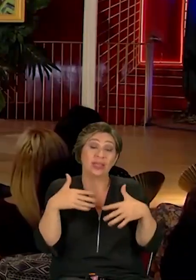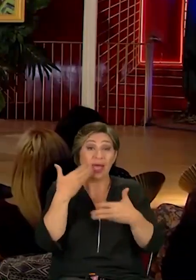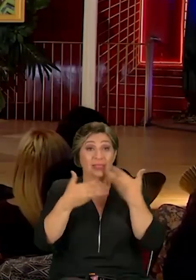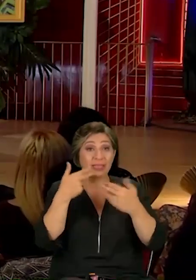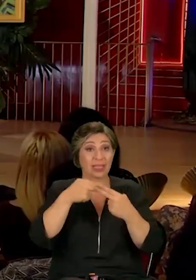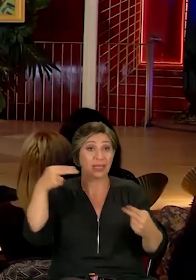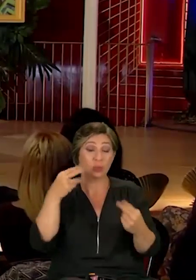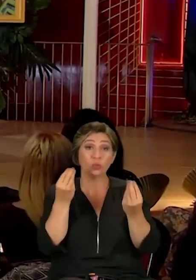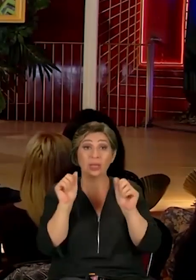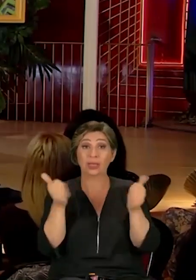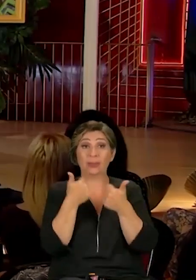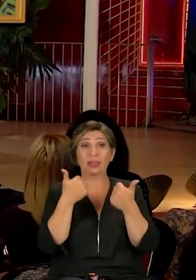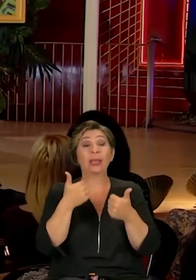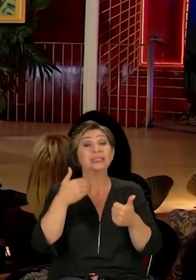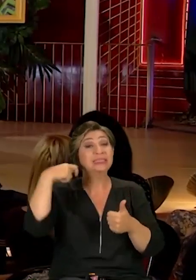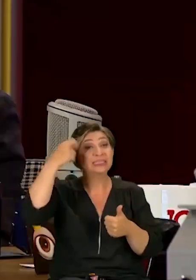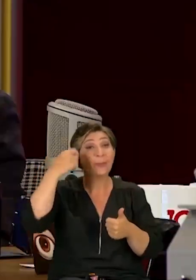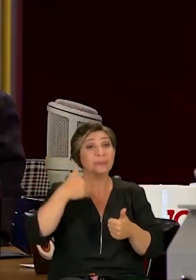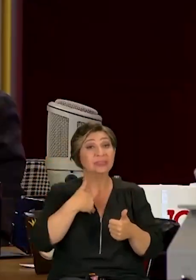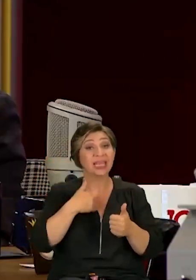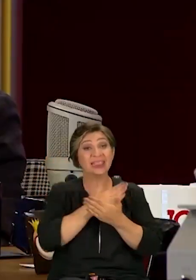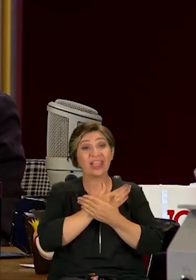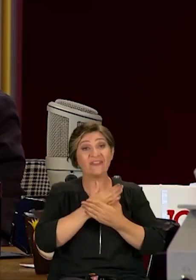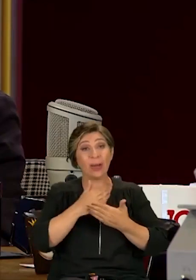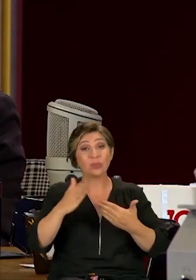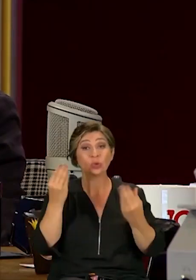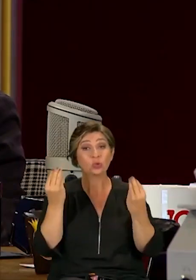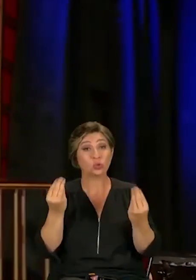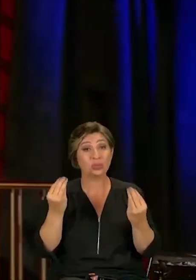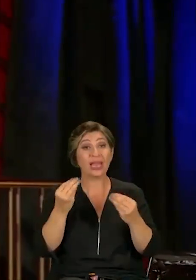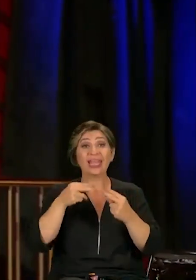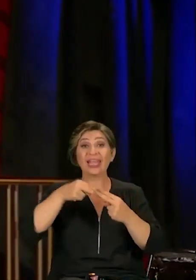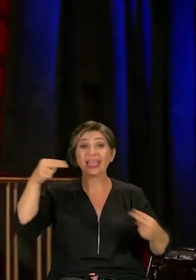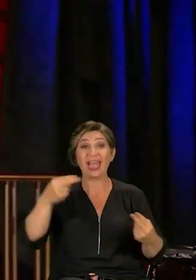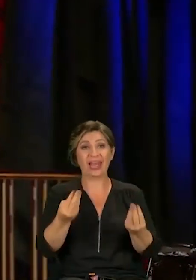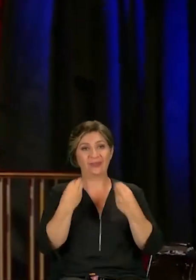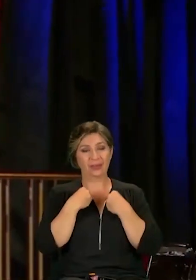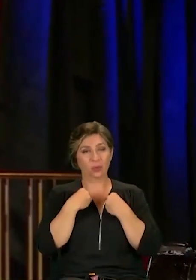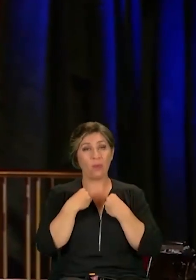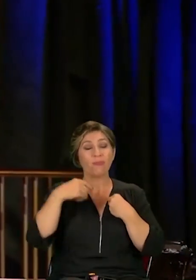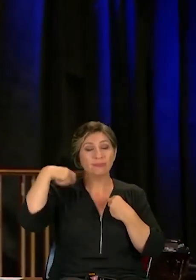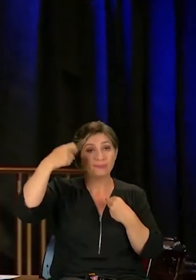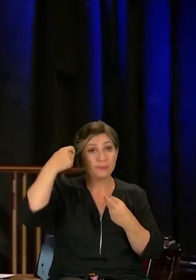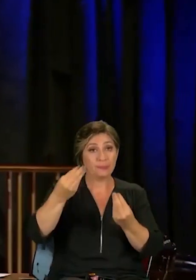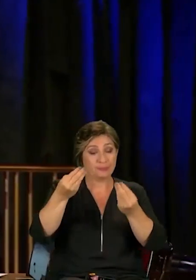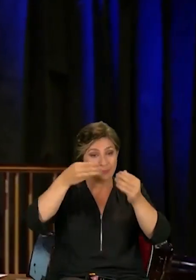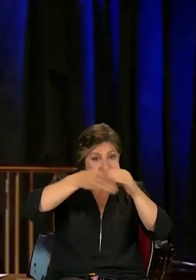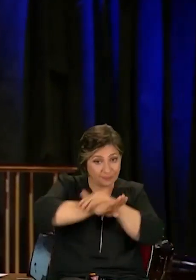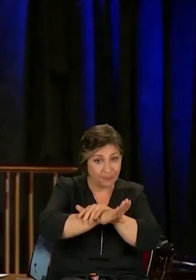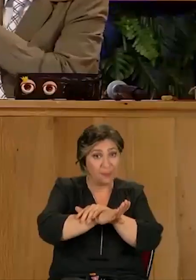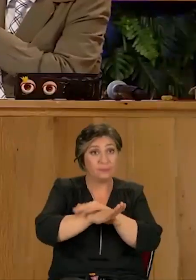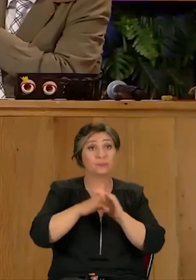Anlattığı öykü çok heyecanlı. Çünkü sinema bize sürekli güzel öyküler sunuyor. Ve sinemaya giren